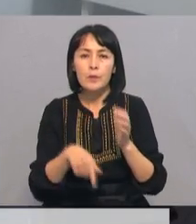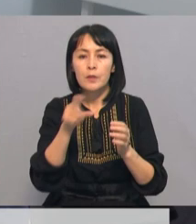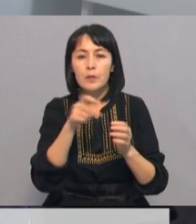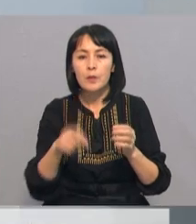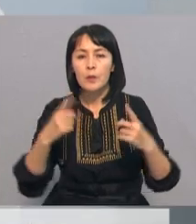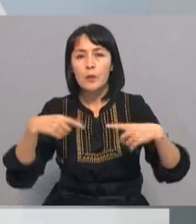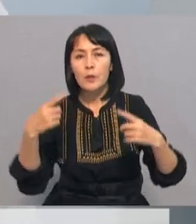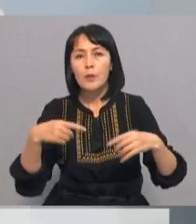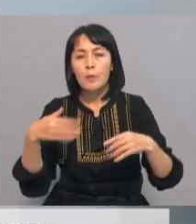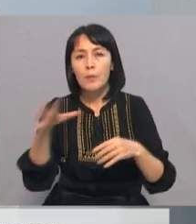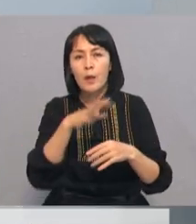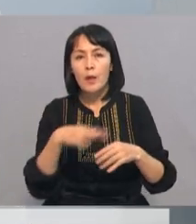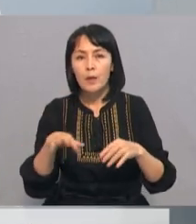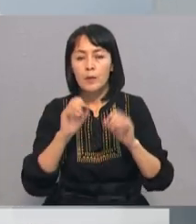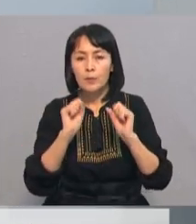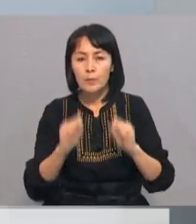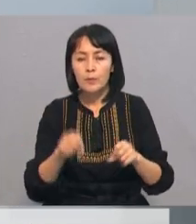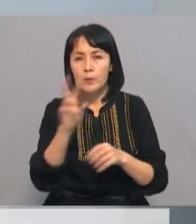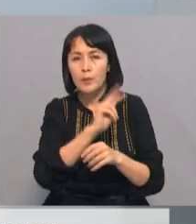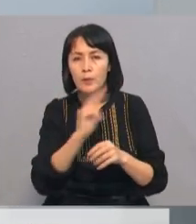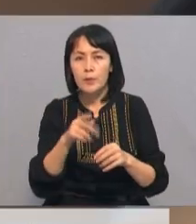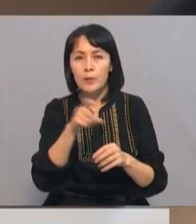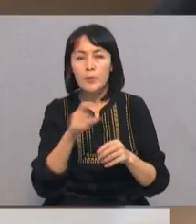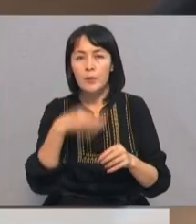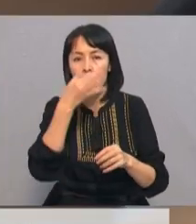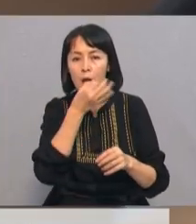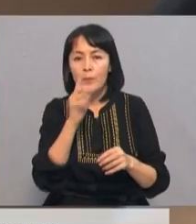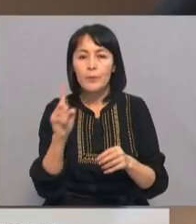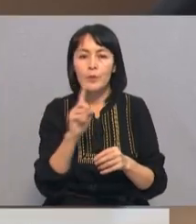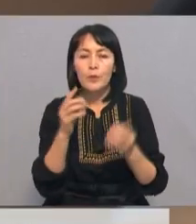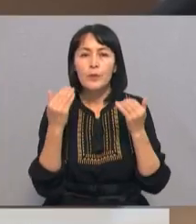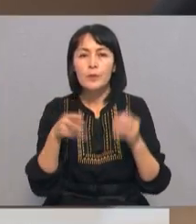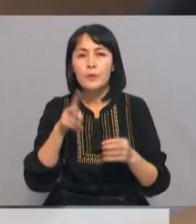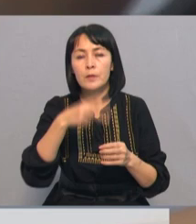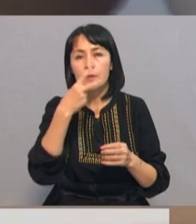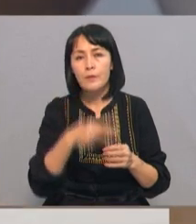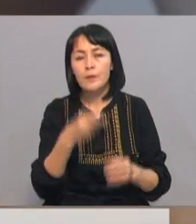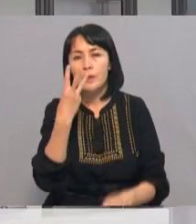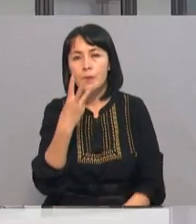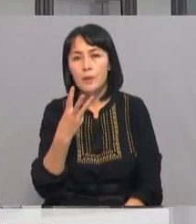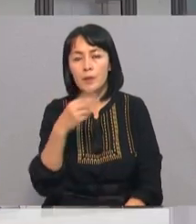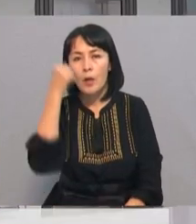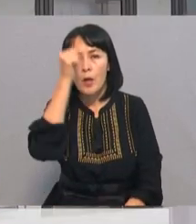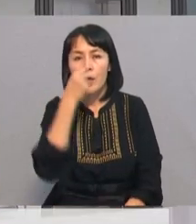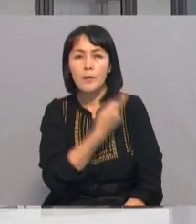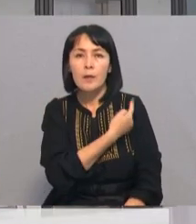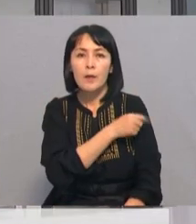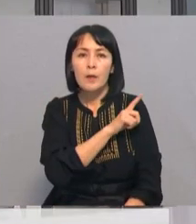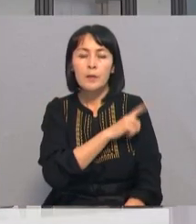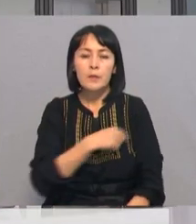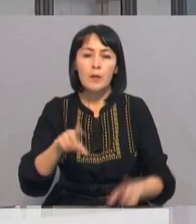центре созданы все возможности для лечения жителей. Отметим, что в 2023 году